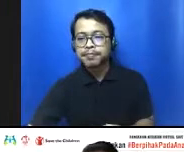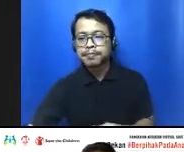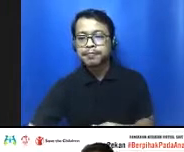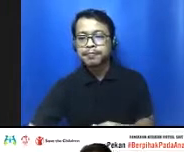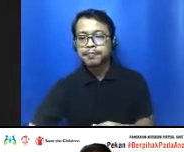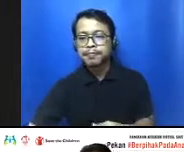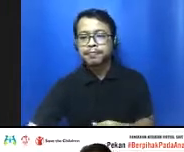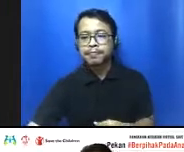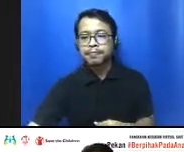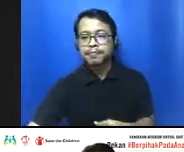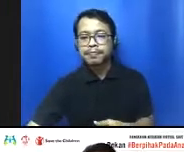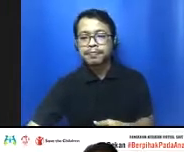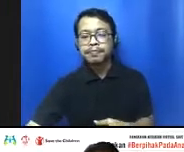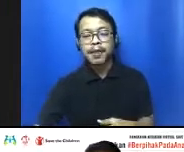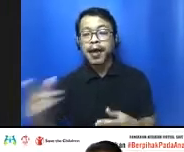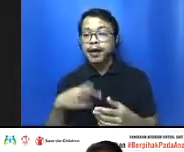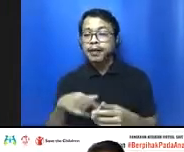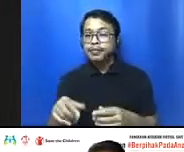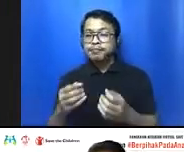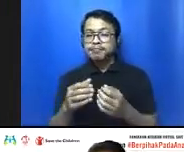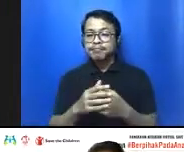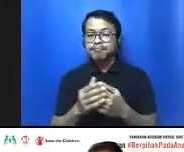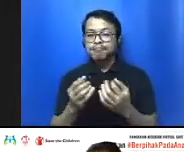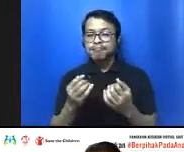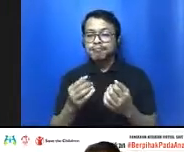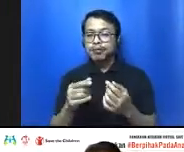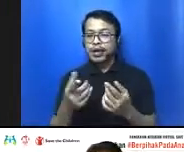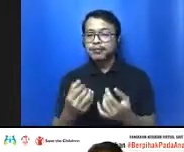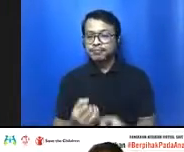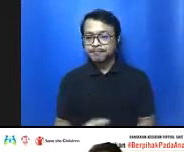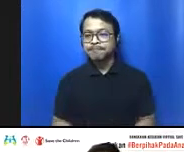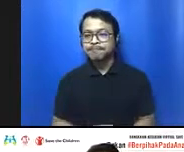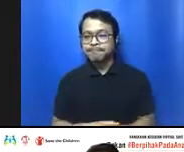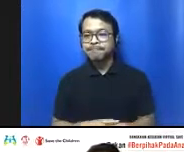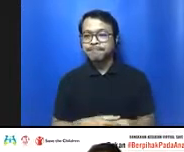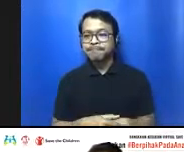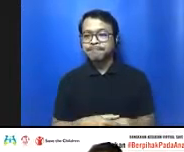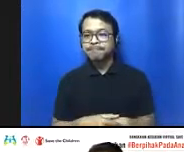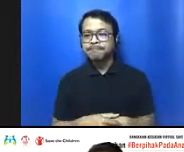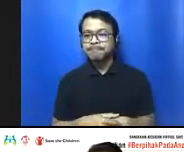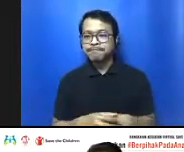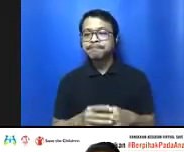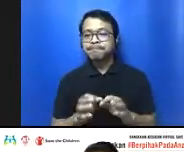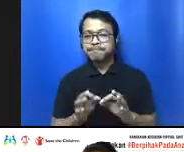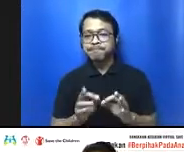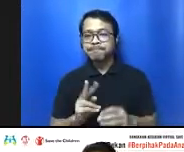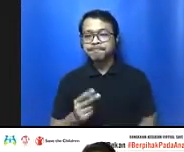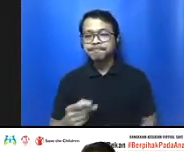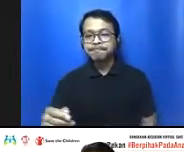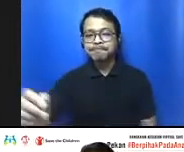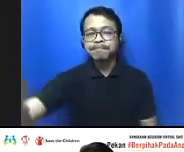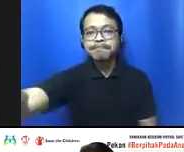Dengan angka detail, dengan angka rata yang kami tayangkan, untuk sekolah menengah kejuruan angkanya